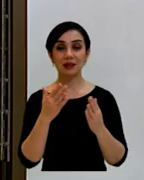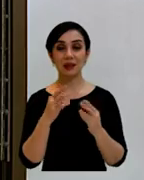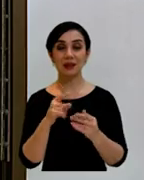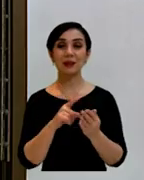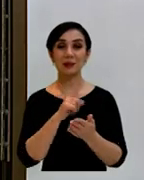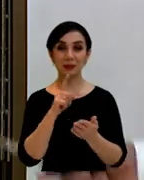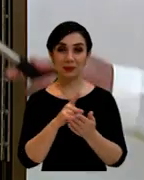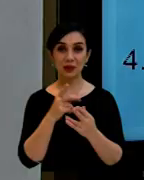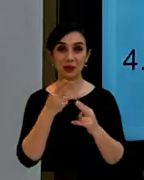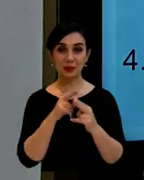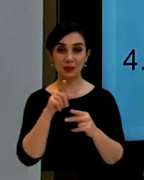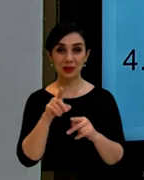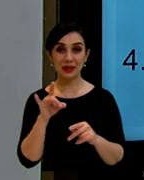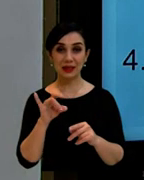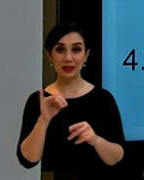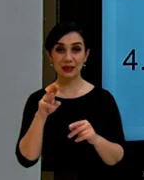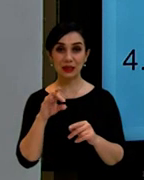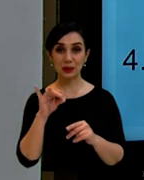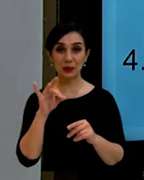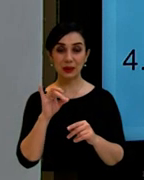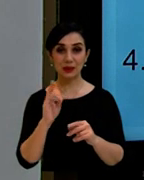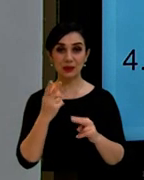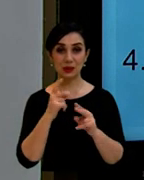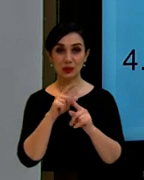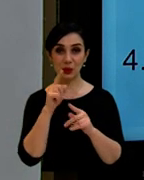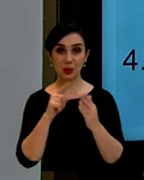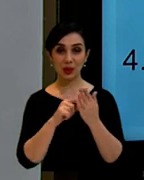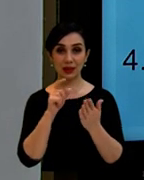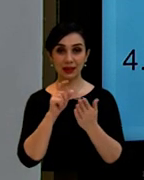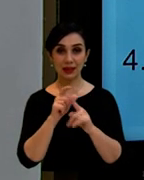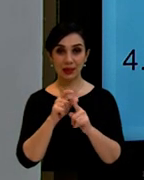Menimcha albatta, mana shu retorik so'roq gaplar.